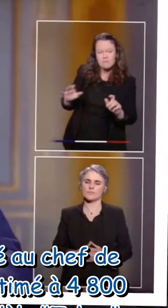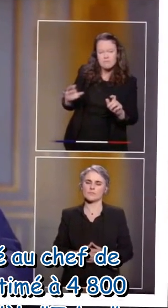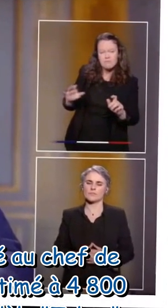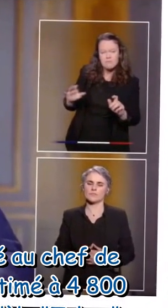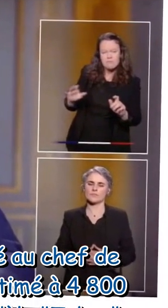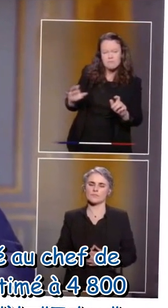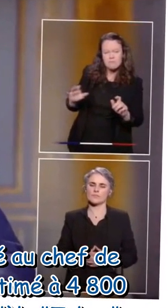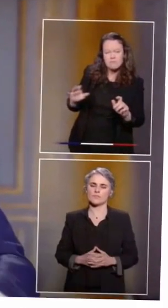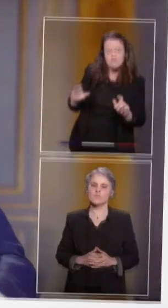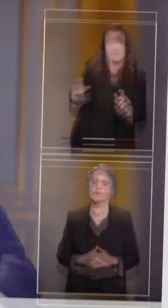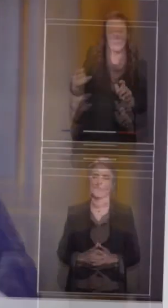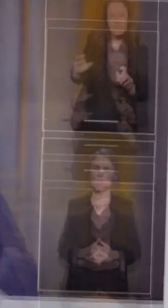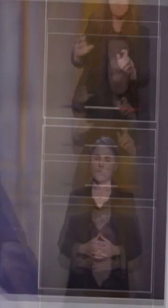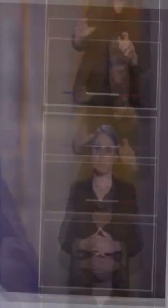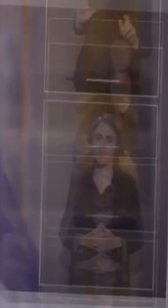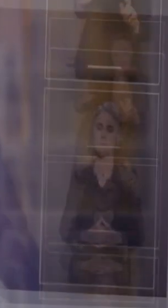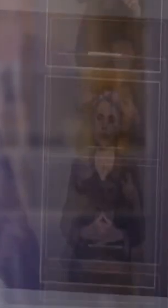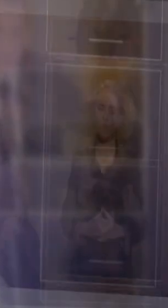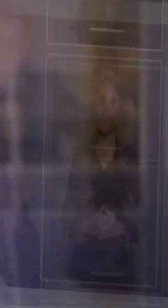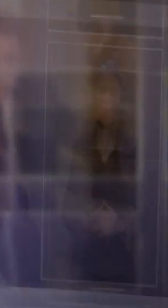SMIC, le modèle Tokyo.